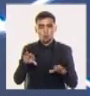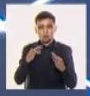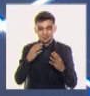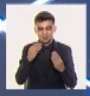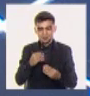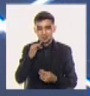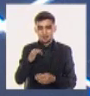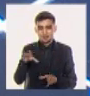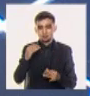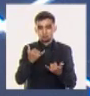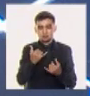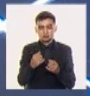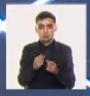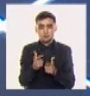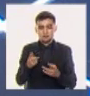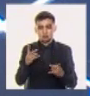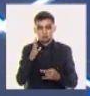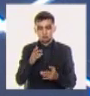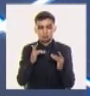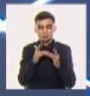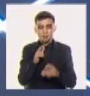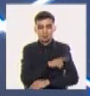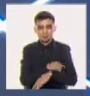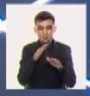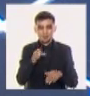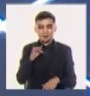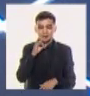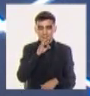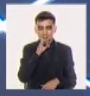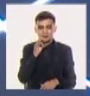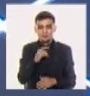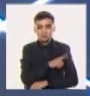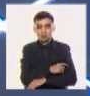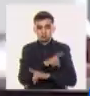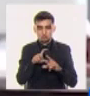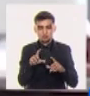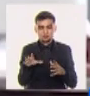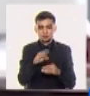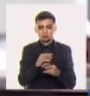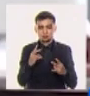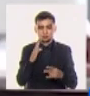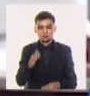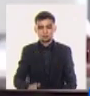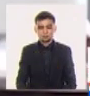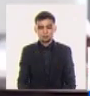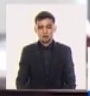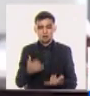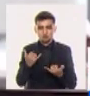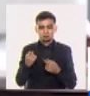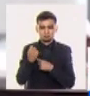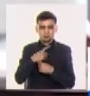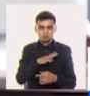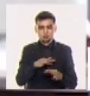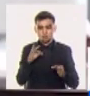формируют необходимый резерв. Это касается как коек в больницах, так и лекарств и врачей. Поэтому наша задача сегодня